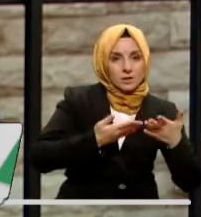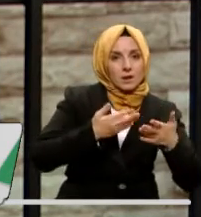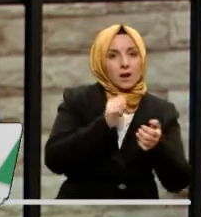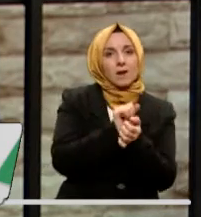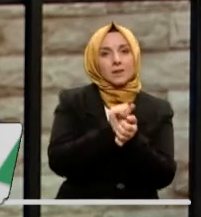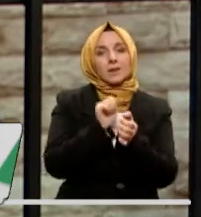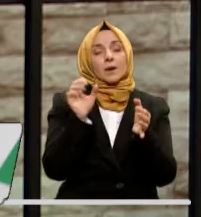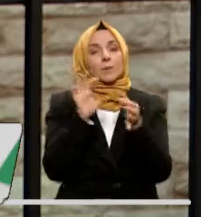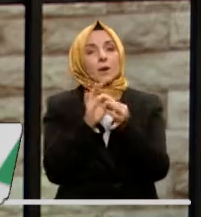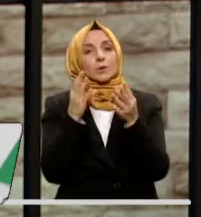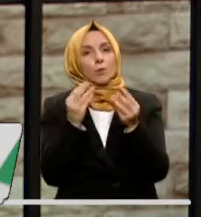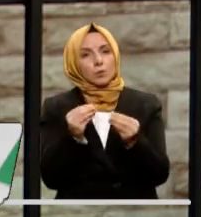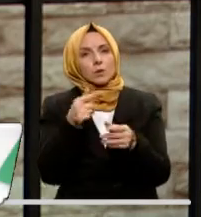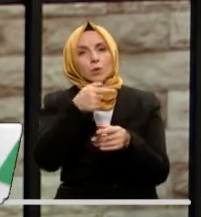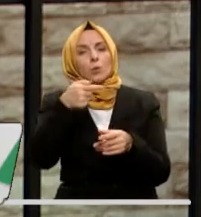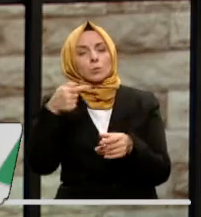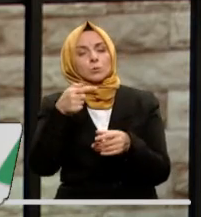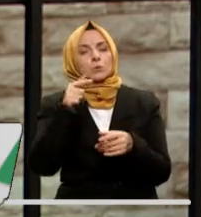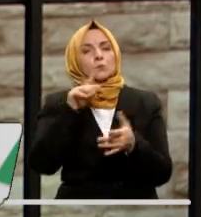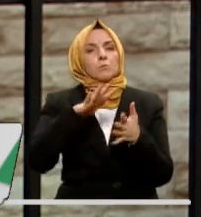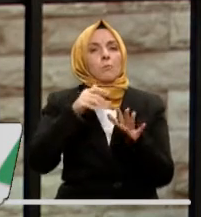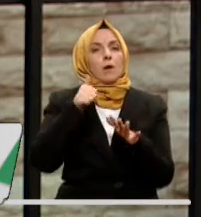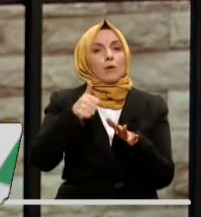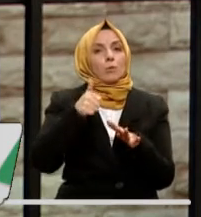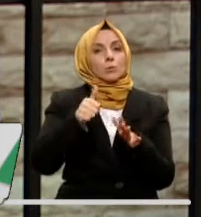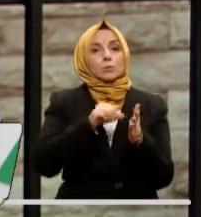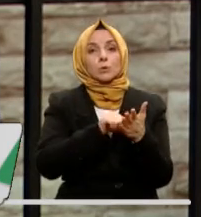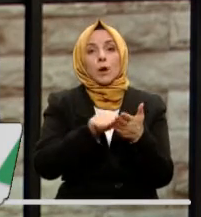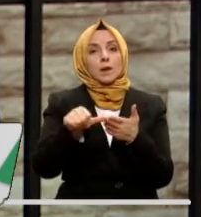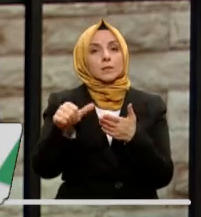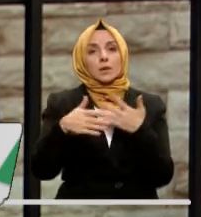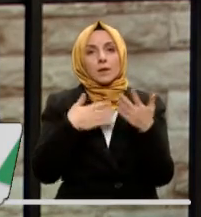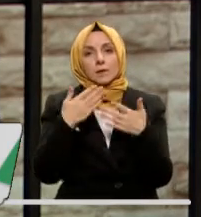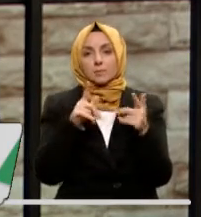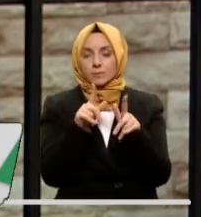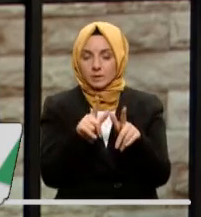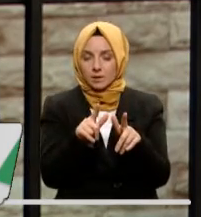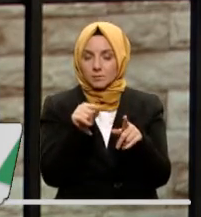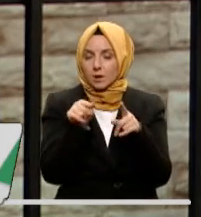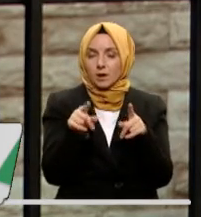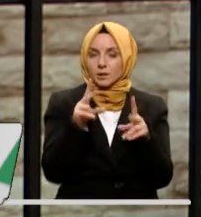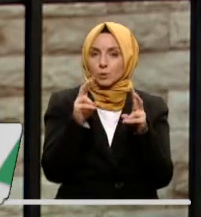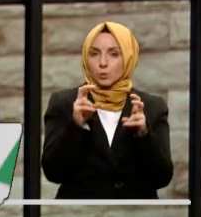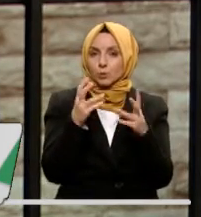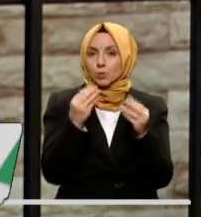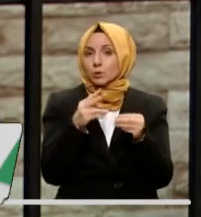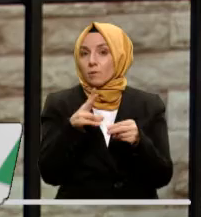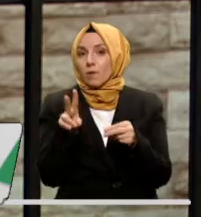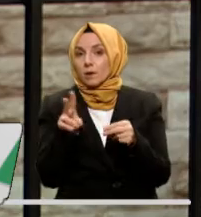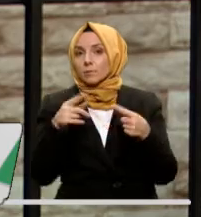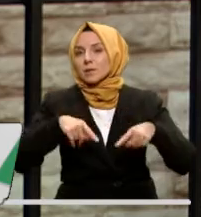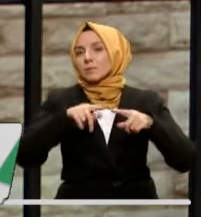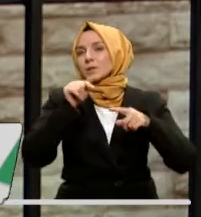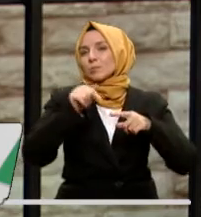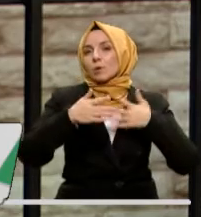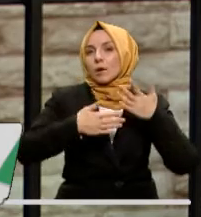ilgilendiren olumlu veya olumsuz bütün yönlerini ele almamız gerekiyor hangi konu olursa olsun a Tabi biz bunu